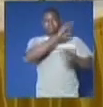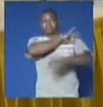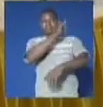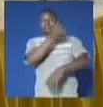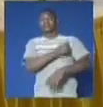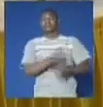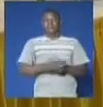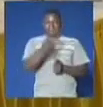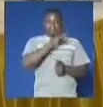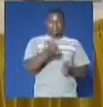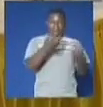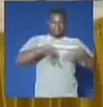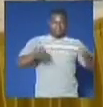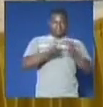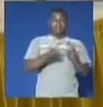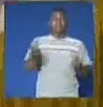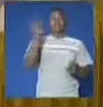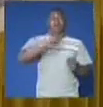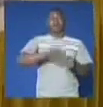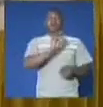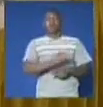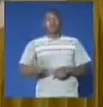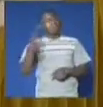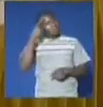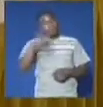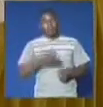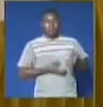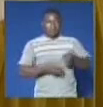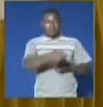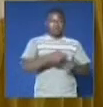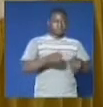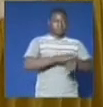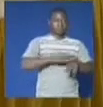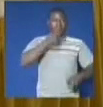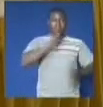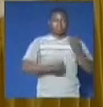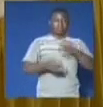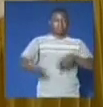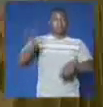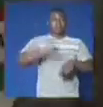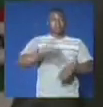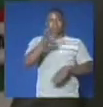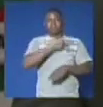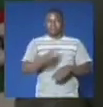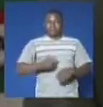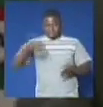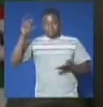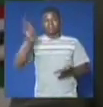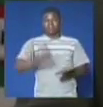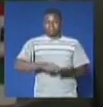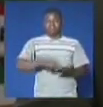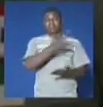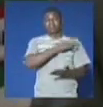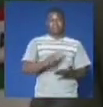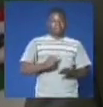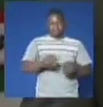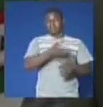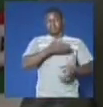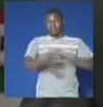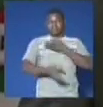sont retrouvés à Ouagadougou pour échanger sur les enjeux de la mise en œuvre du traité sur le commerce des armes dans